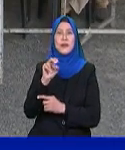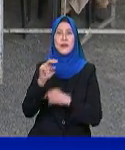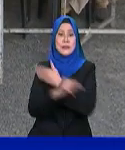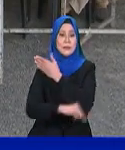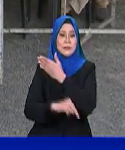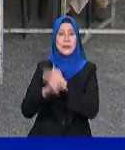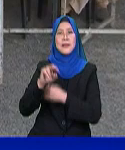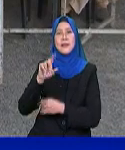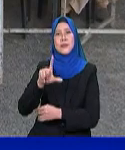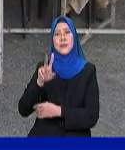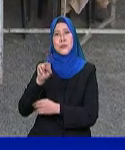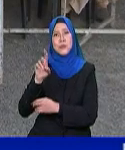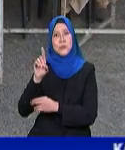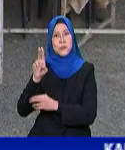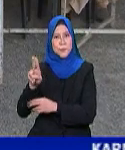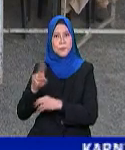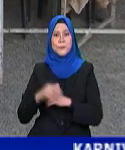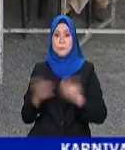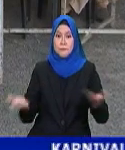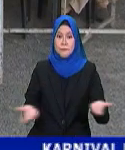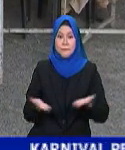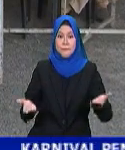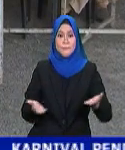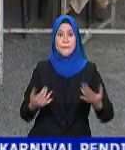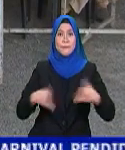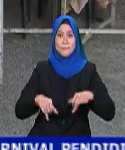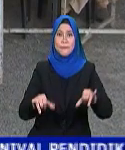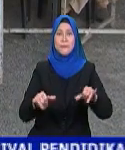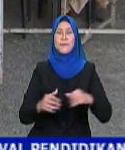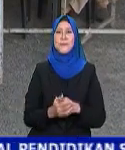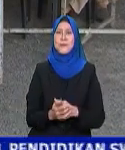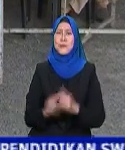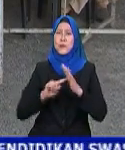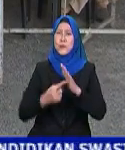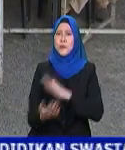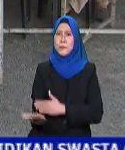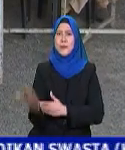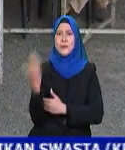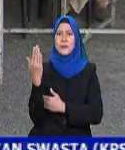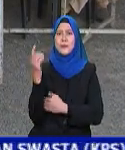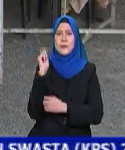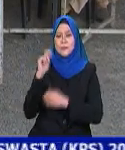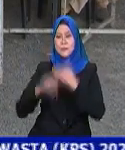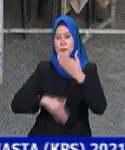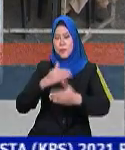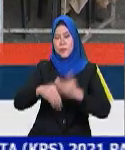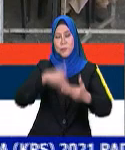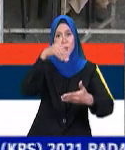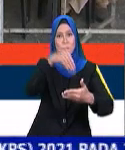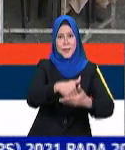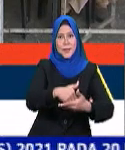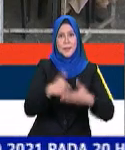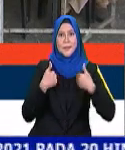dan saya masih berada di sini. Dan sejak pagi tadi proses pengundian di